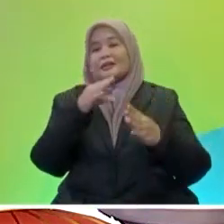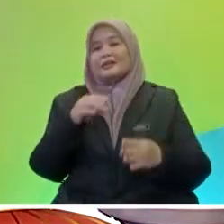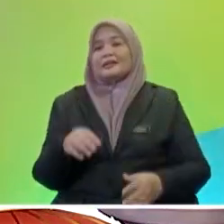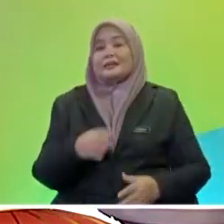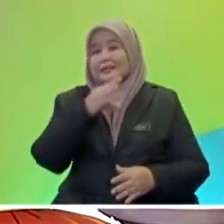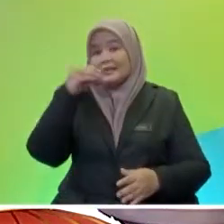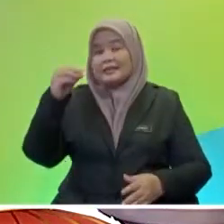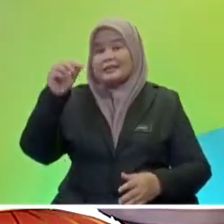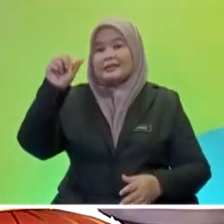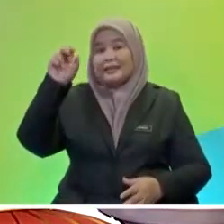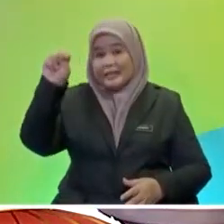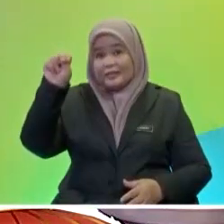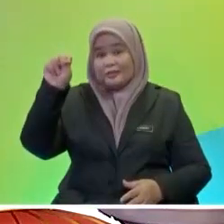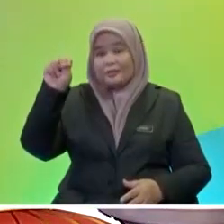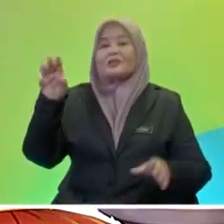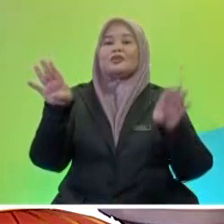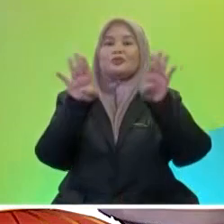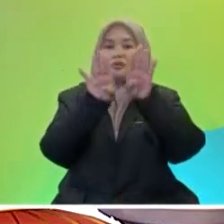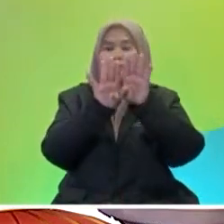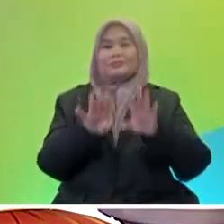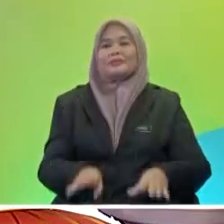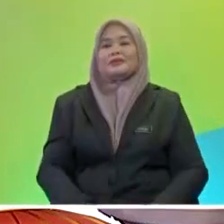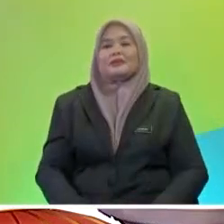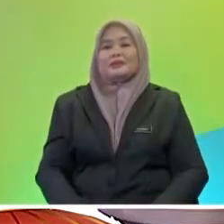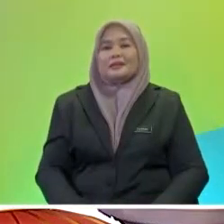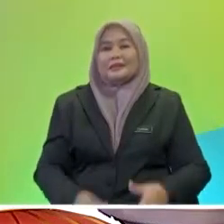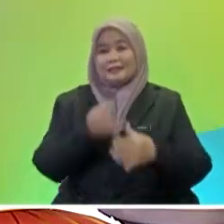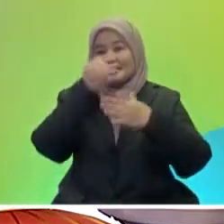seterusnya dan ini adalah suku kata tertutup pada